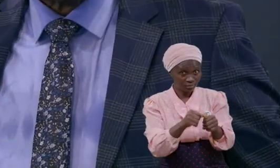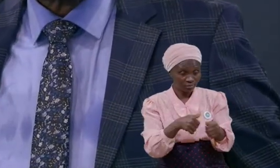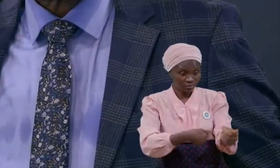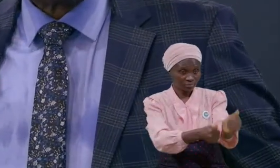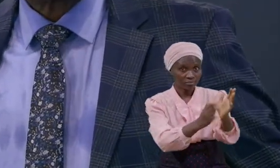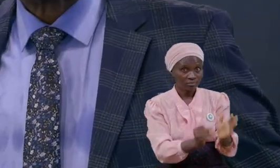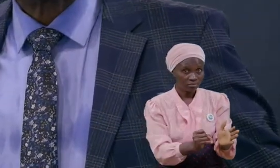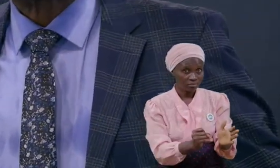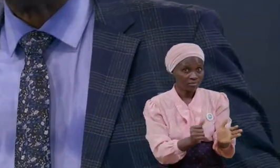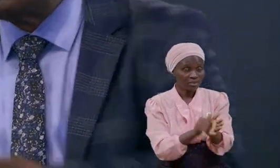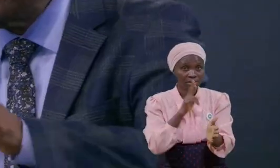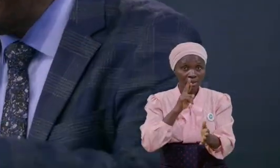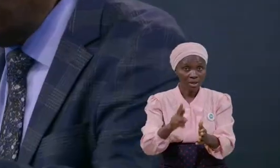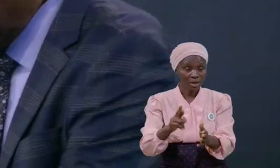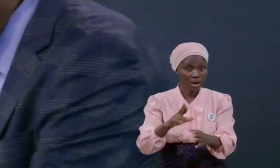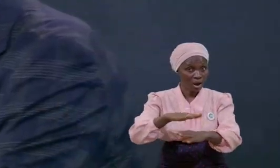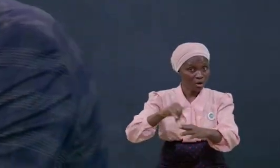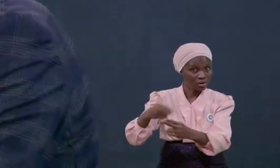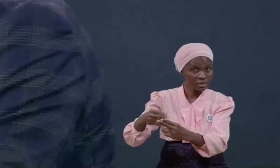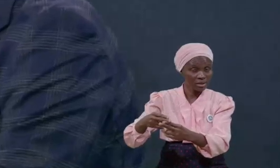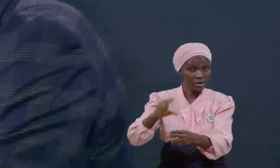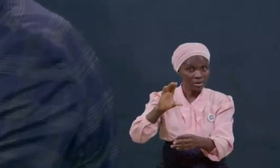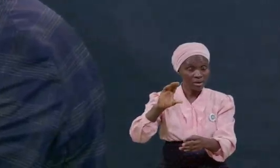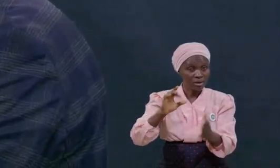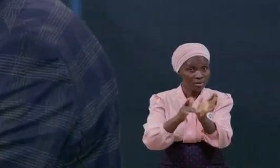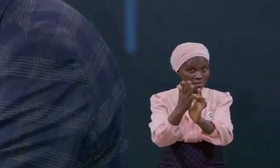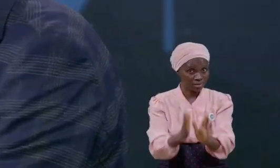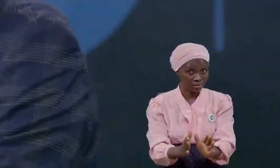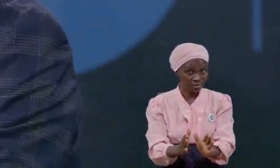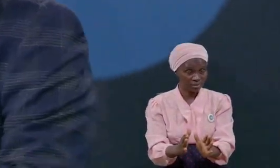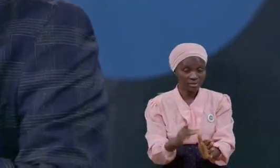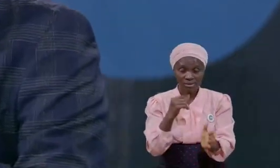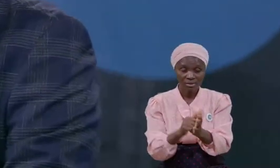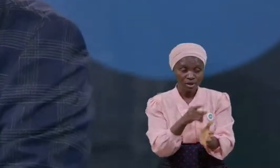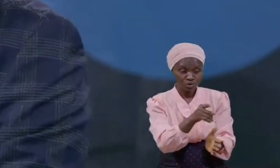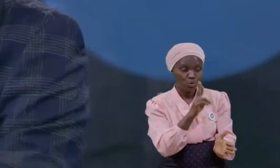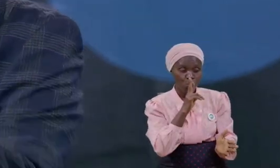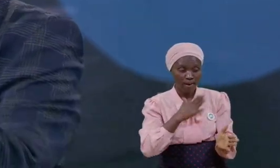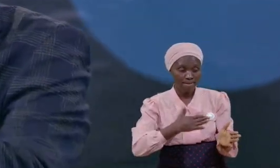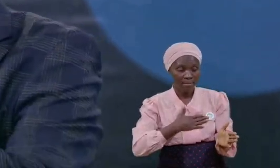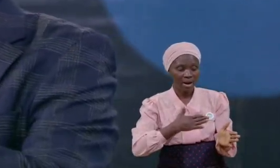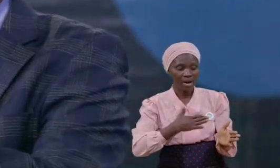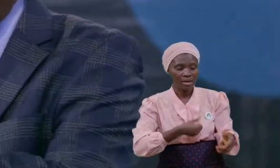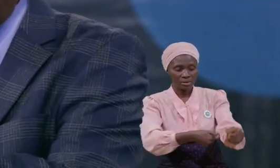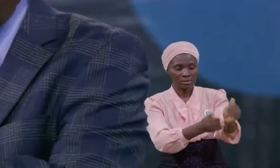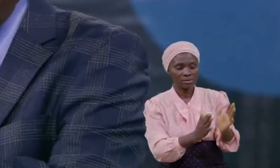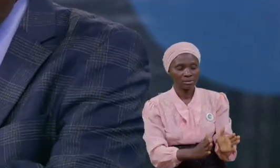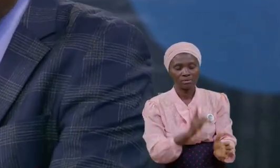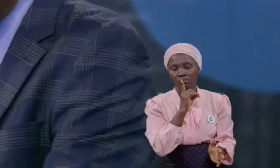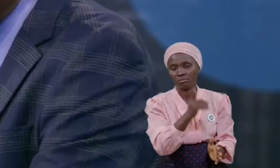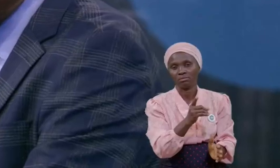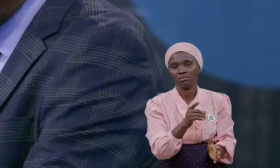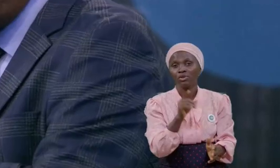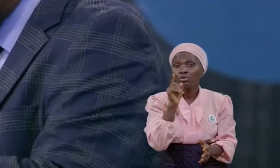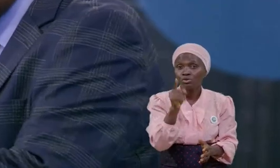chrétiens. Et vous, mes disciples, en réalité, les disciples, tu décides pour Christ, le Sauveur, ça c'est un